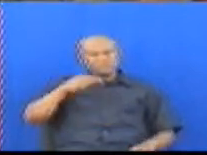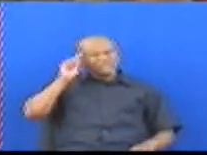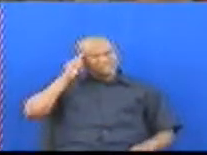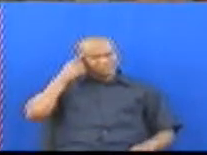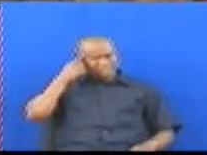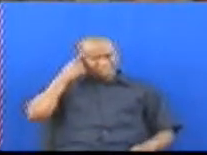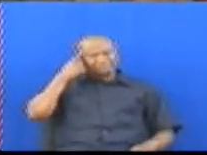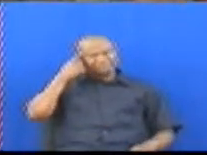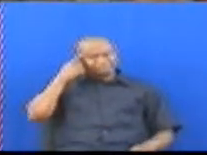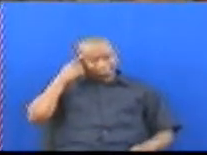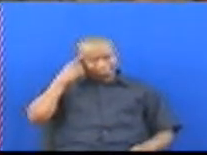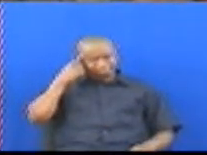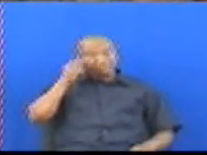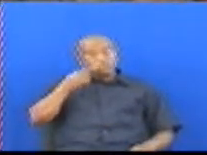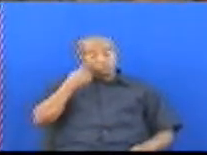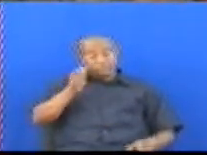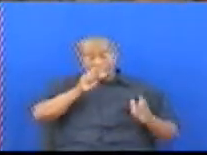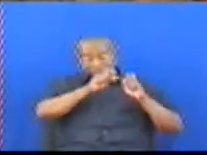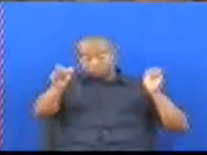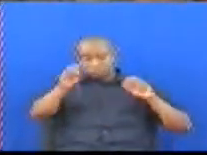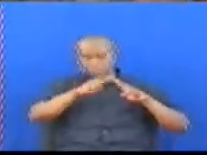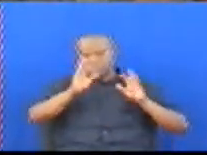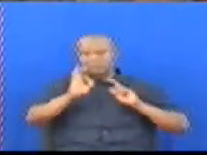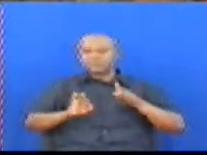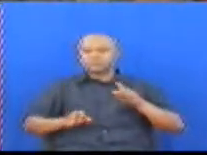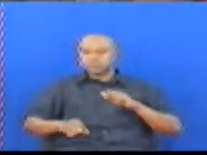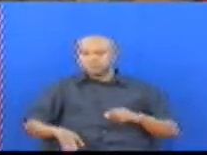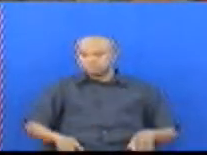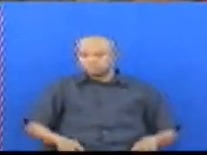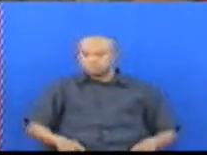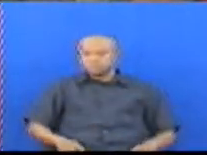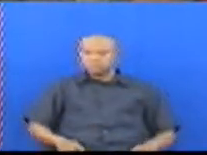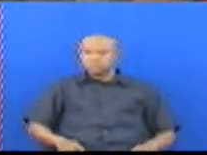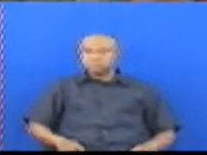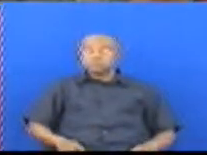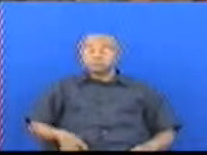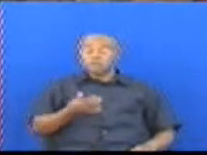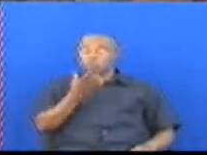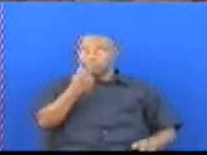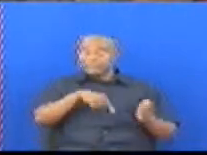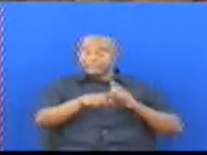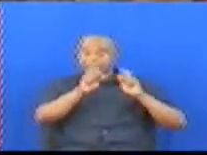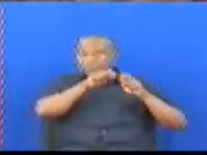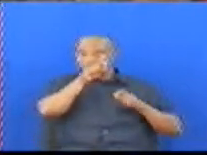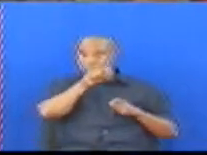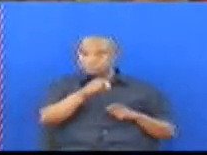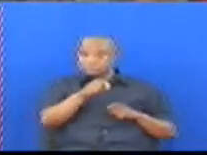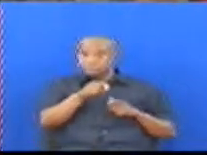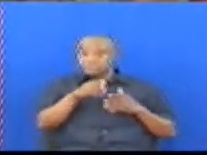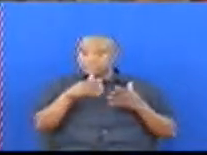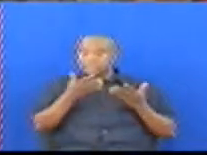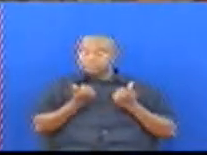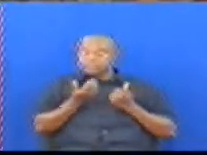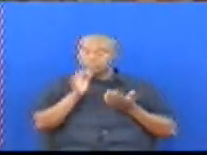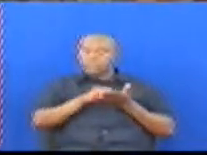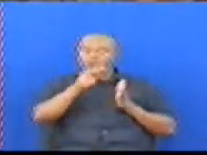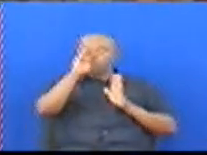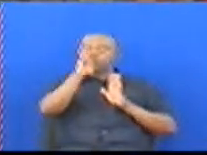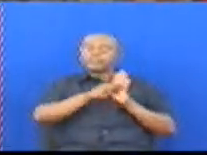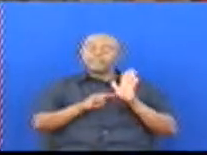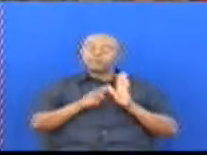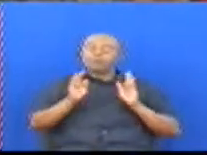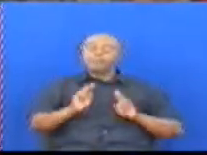kwa sababu mimi naona kimekaa vizuri. Kwa sababu gani? Kifungu hiki kinaweka utaratibu tu